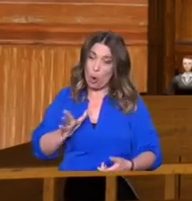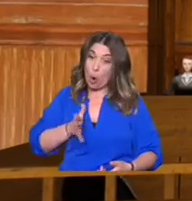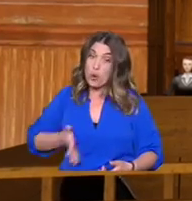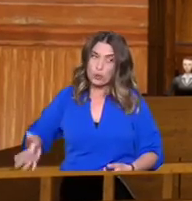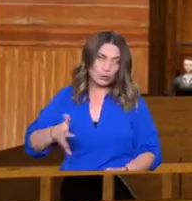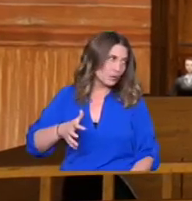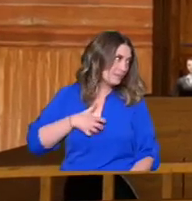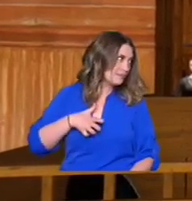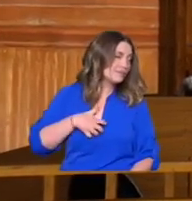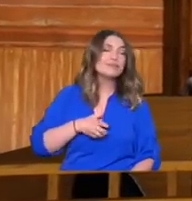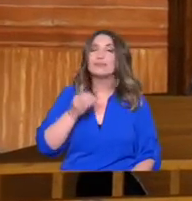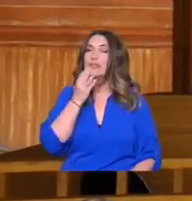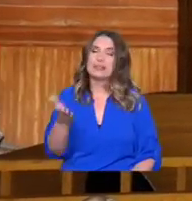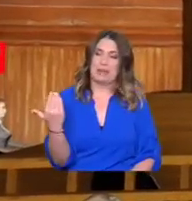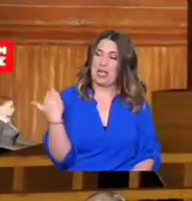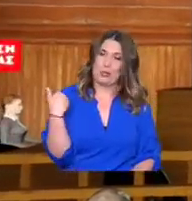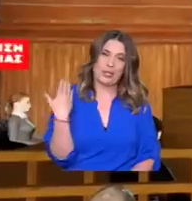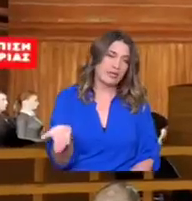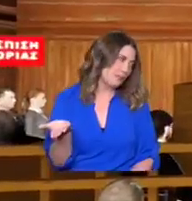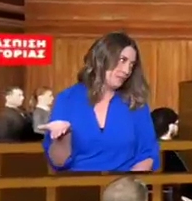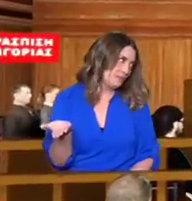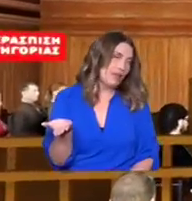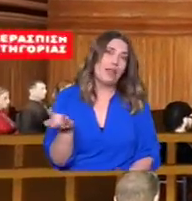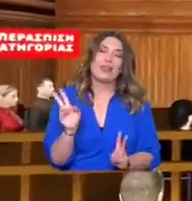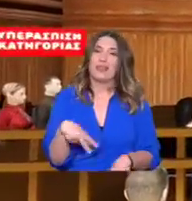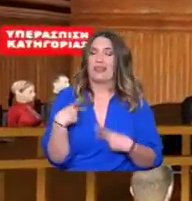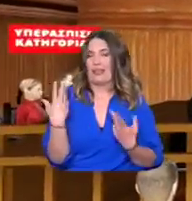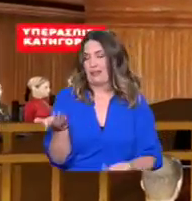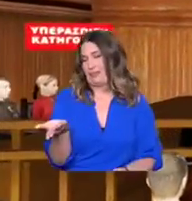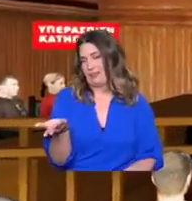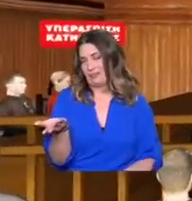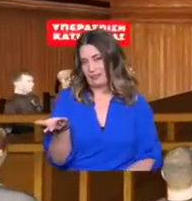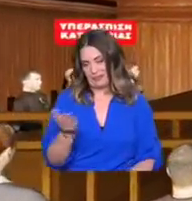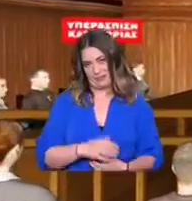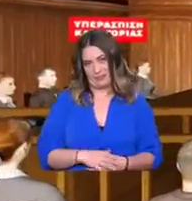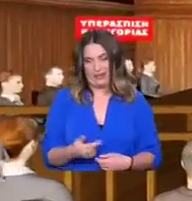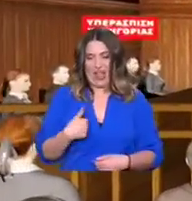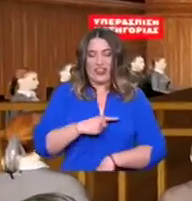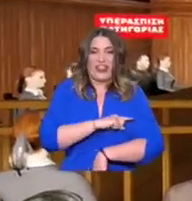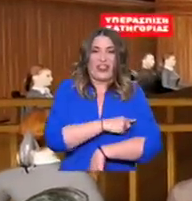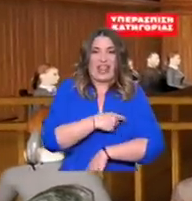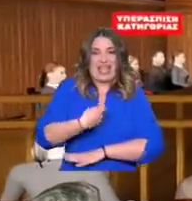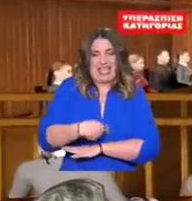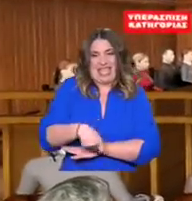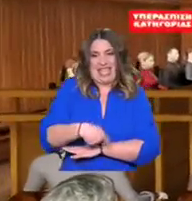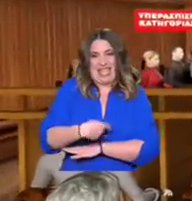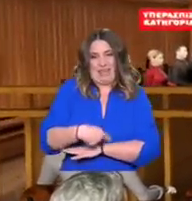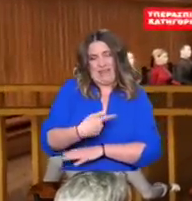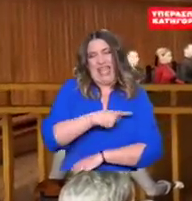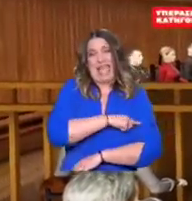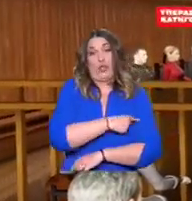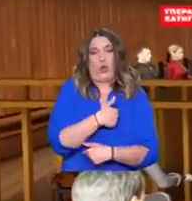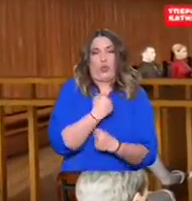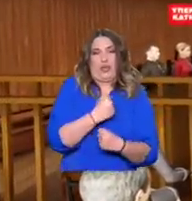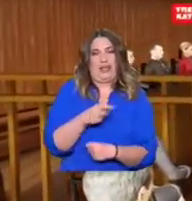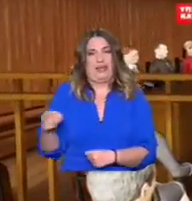Αυτό είναι το κομμάτι μέσα στην αίθουσα. Είπαμε ότι υπήρξαν και αρκετές στιγμές έντασης. Δημιουργήθηκε και ένα ζήτημα μάλιστα, γιατί ο